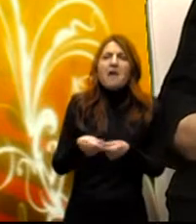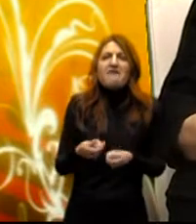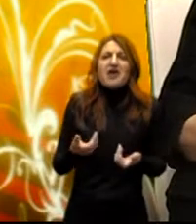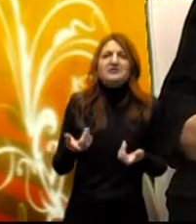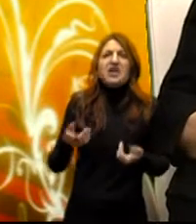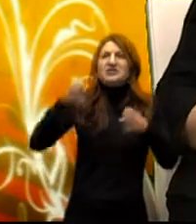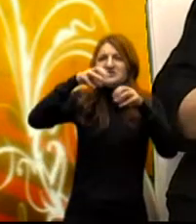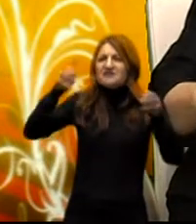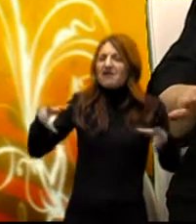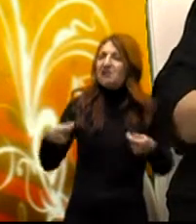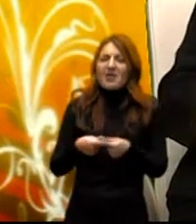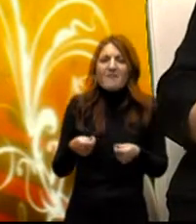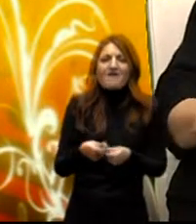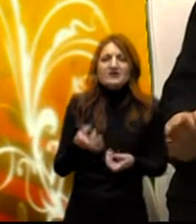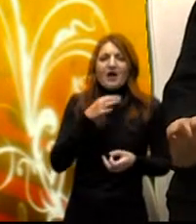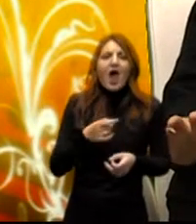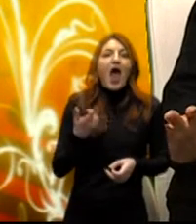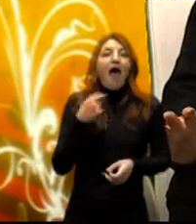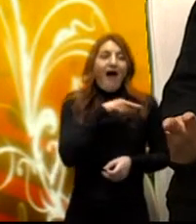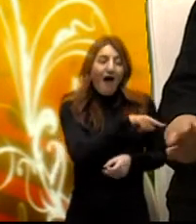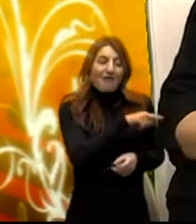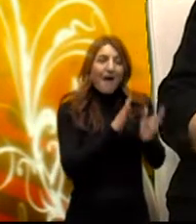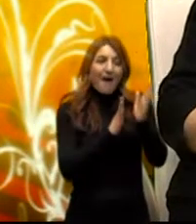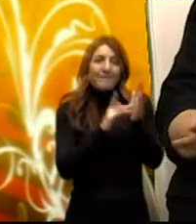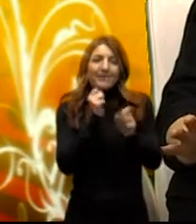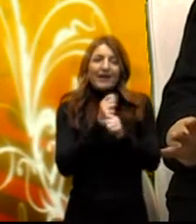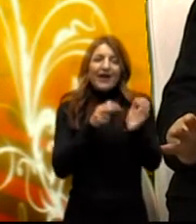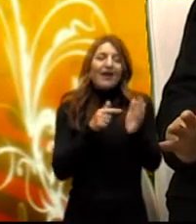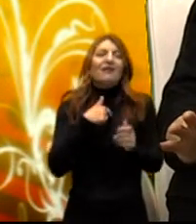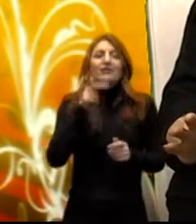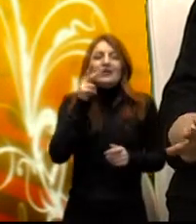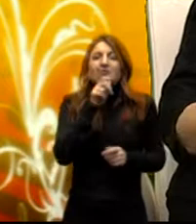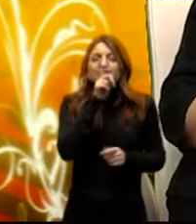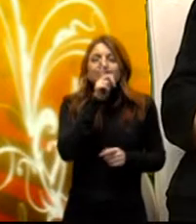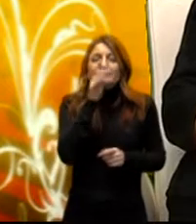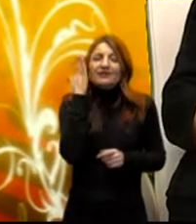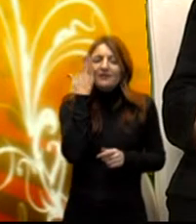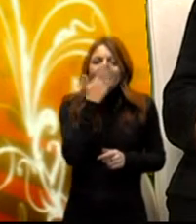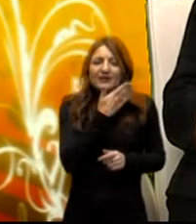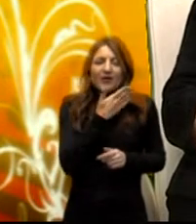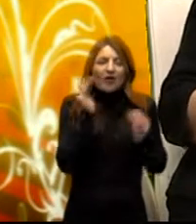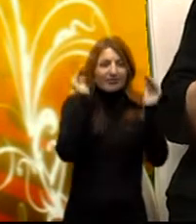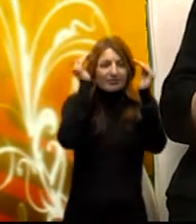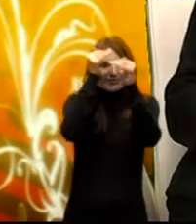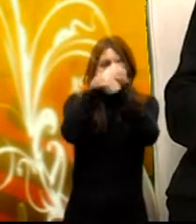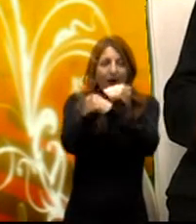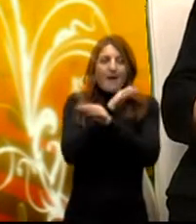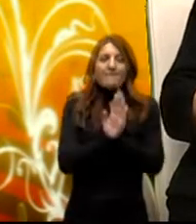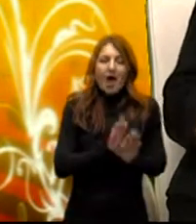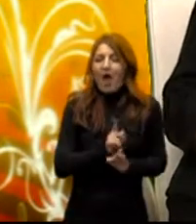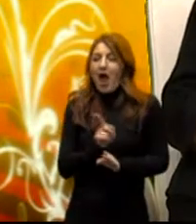Kod migrene svi traže tišinu, mir i tamu. Ako tenzijske glavobolje,